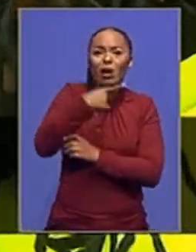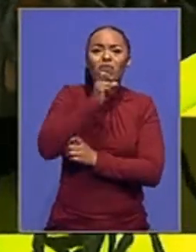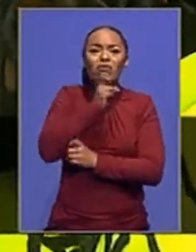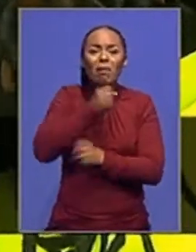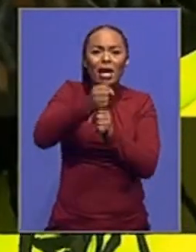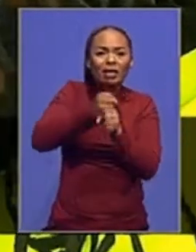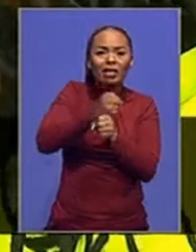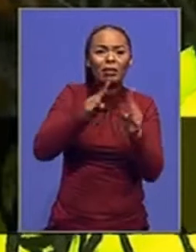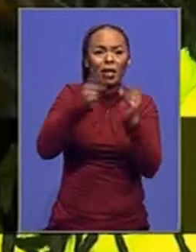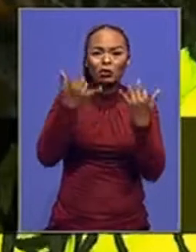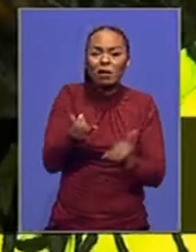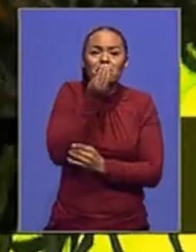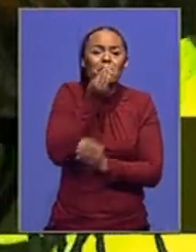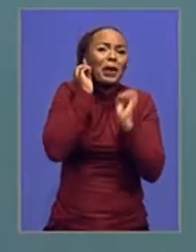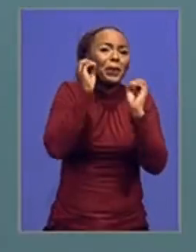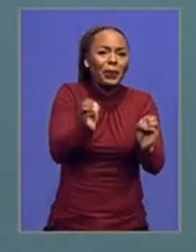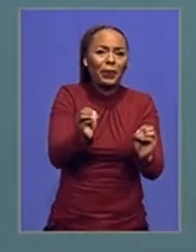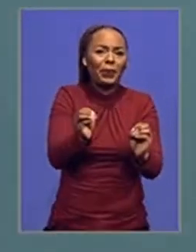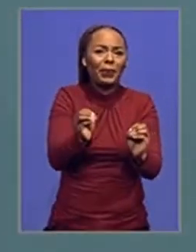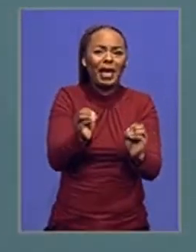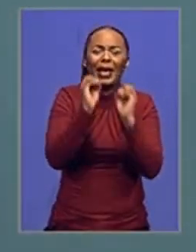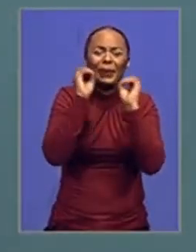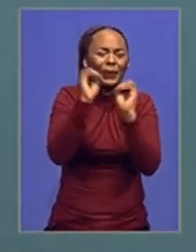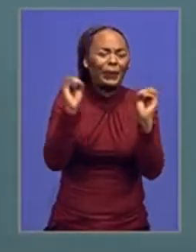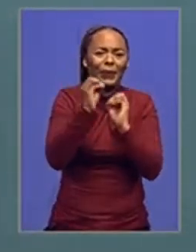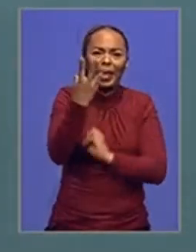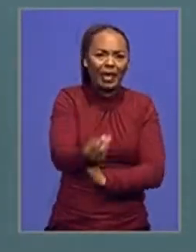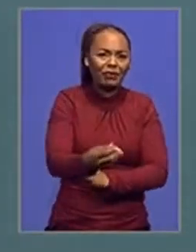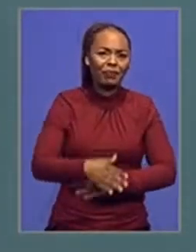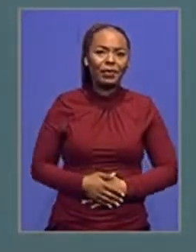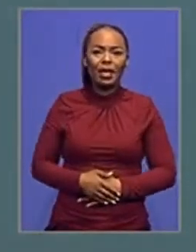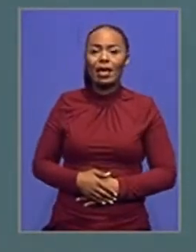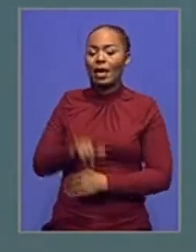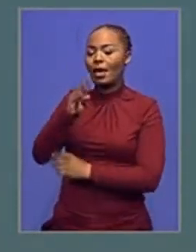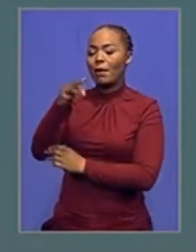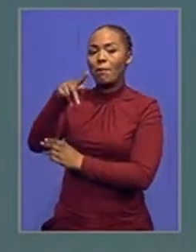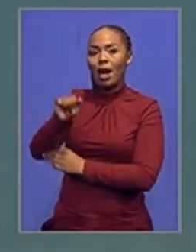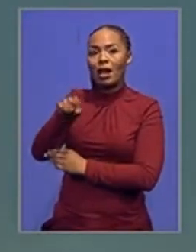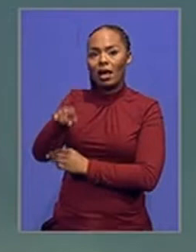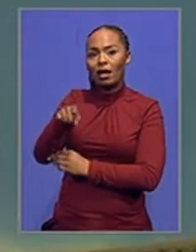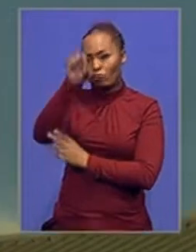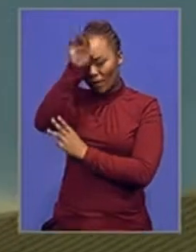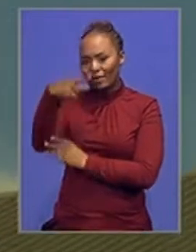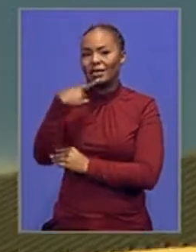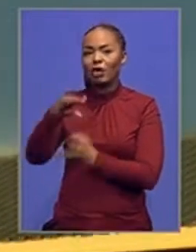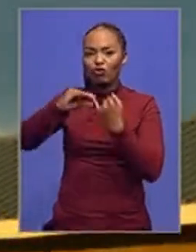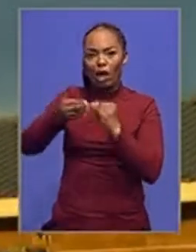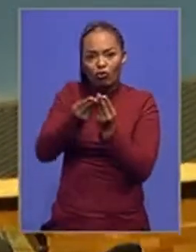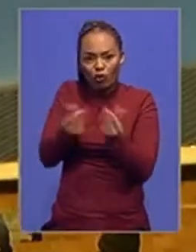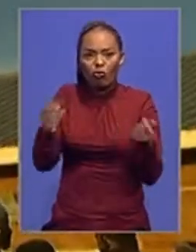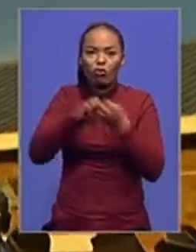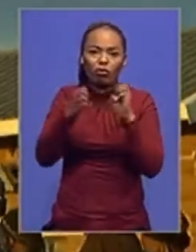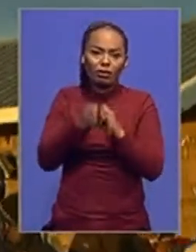namhlanje abanakutya abana nix Khabagare Impala Platinum ya re ile ka go ka rarabolla bothata jono. It's an